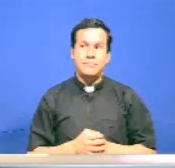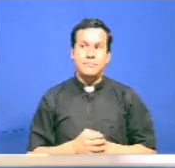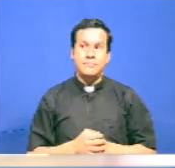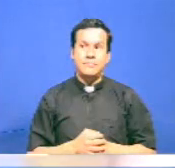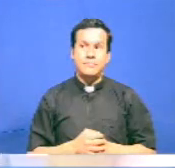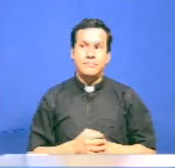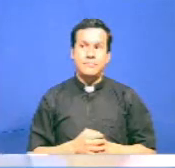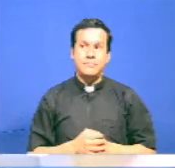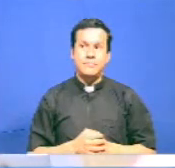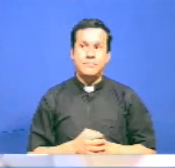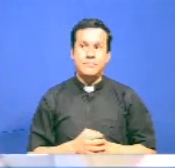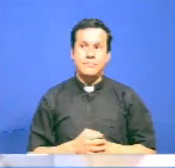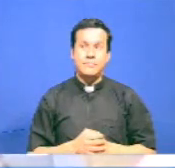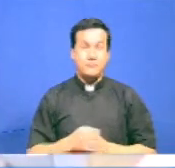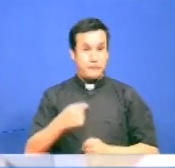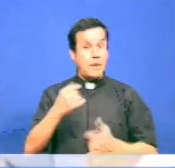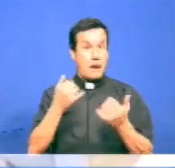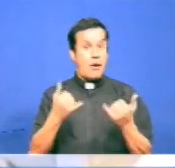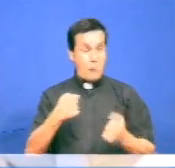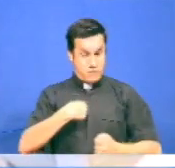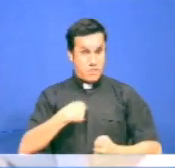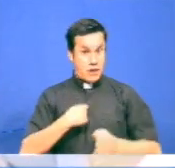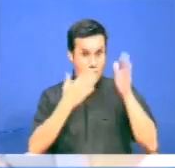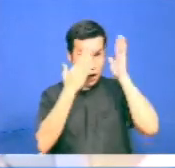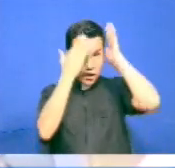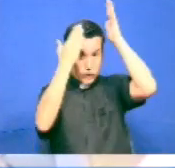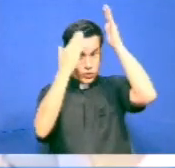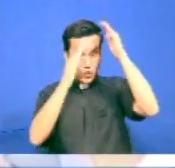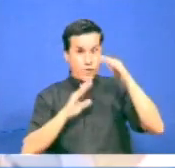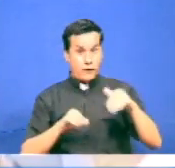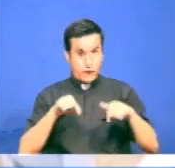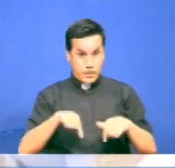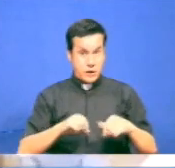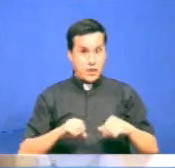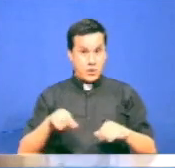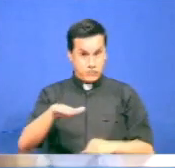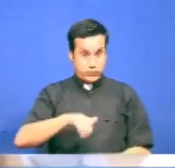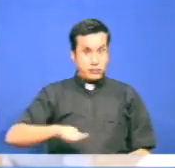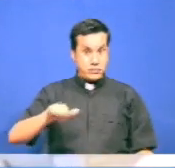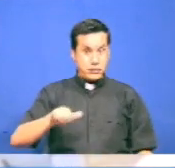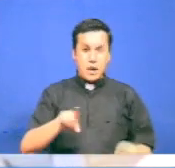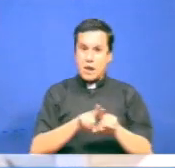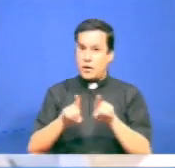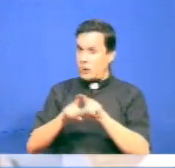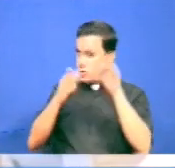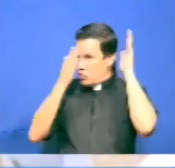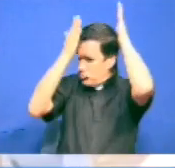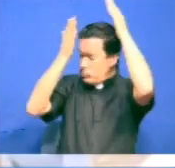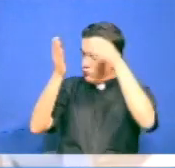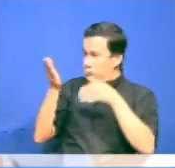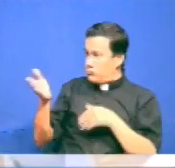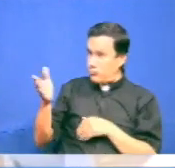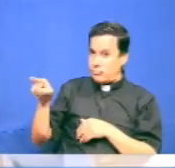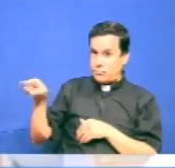Francisco, nami askofu wa jimbo kuu hili na askofu mkuu wa jimbo kuu